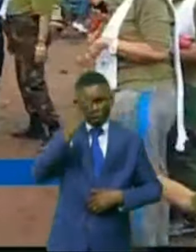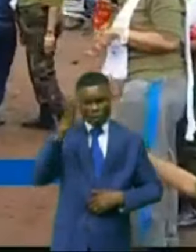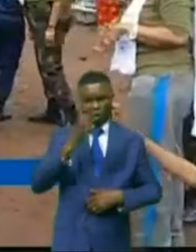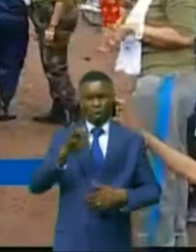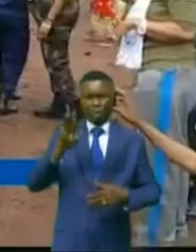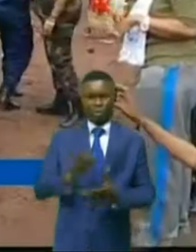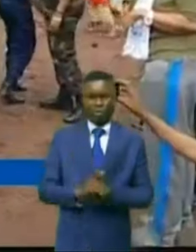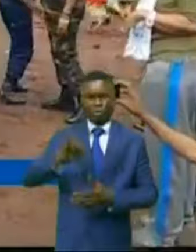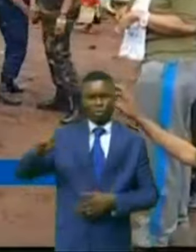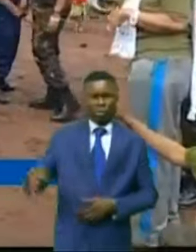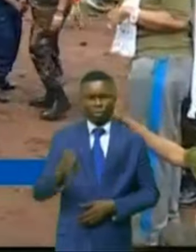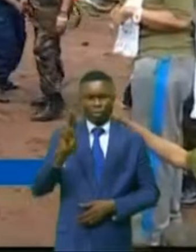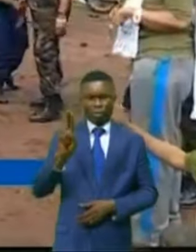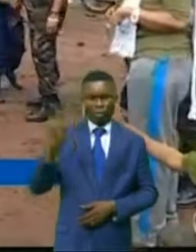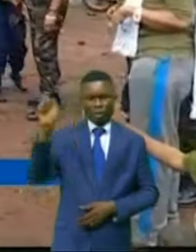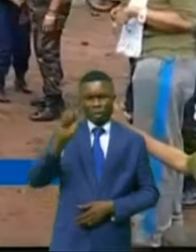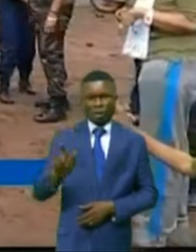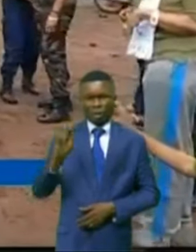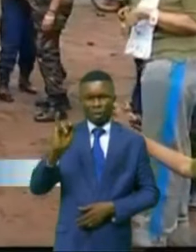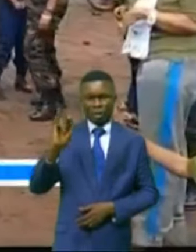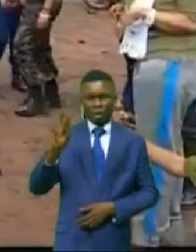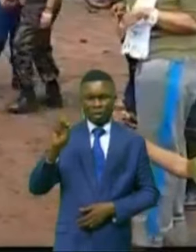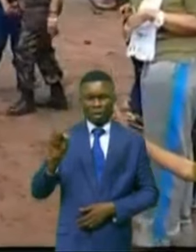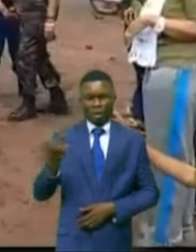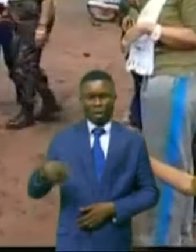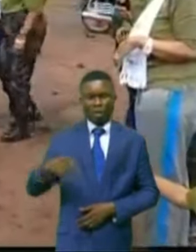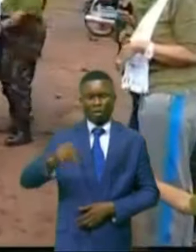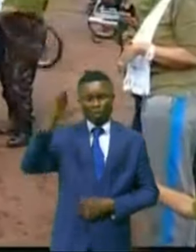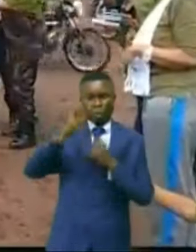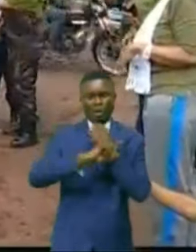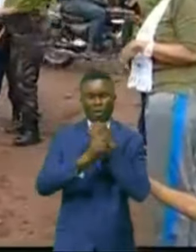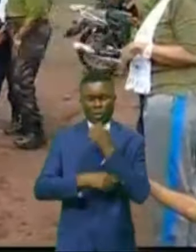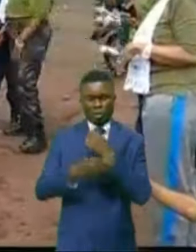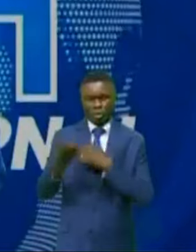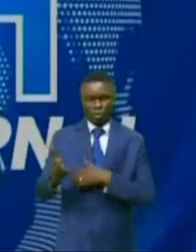général-major Justine Chéchi, à Goma, dans la province du Nord Kivu.